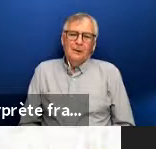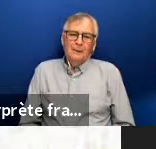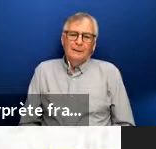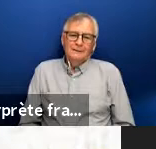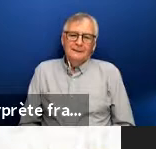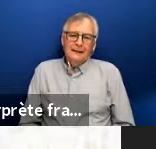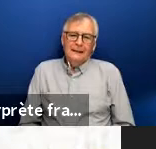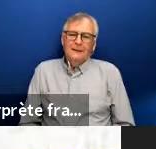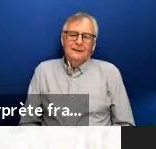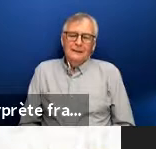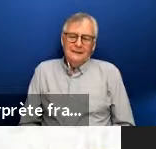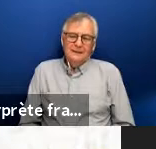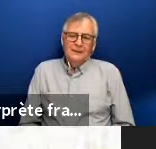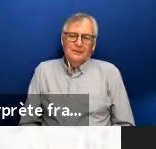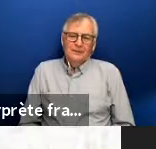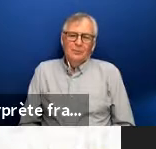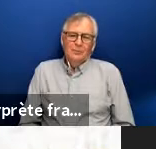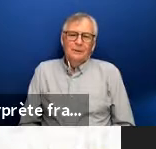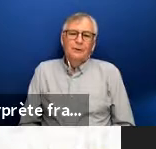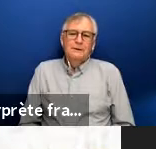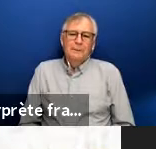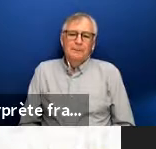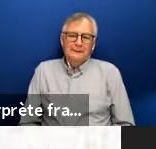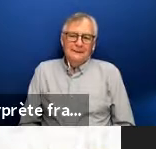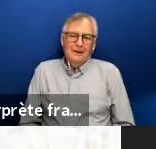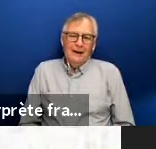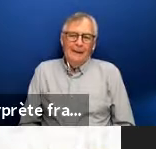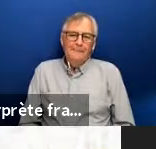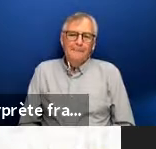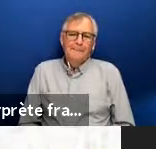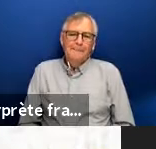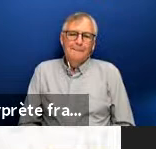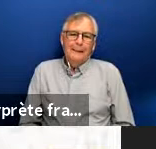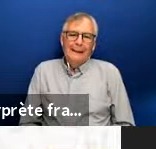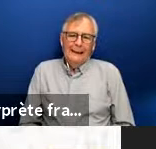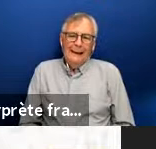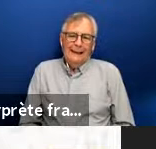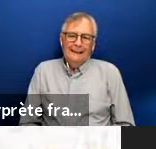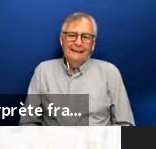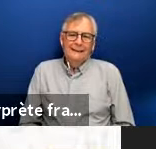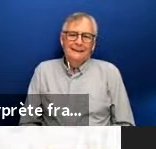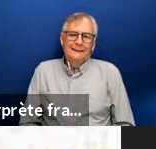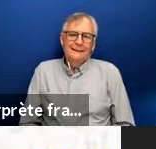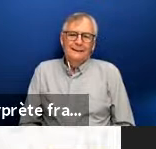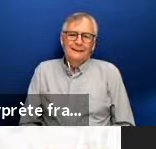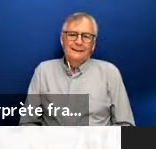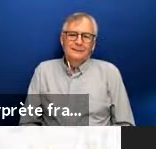On recommence, c'est-à-dire depuis la deuxième partie, là, M, N,